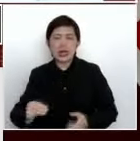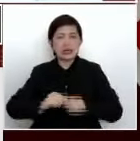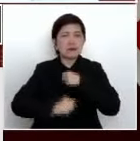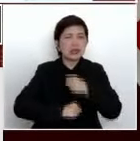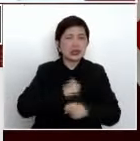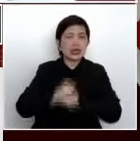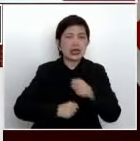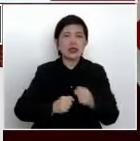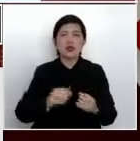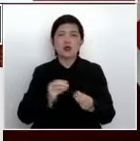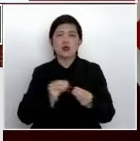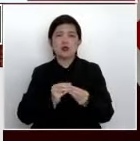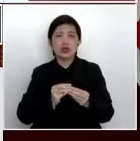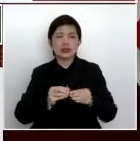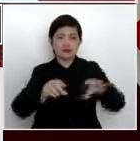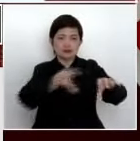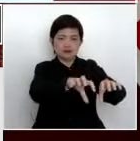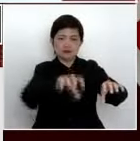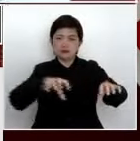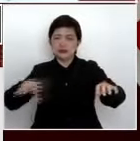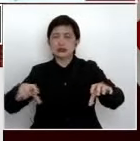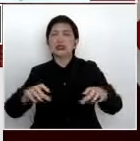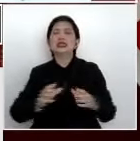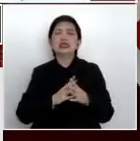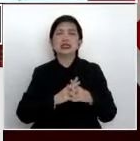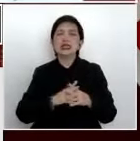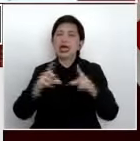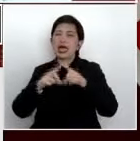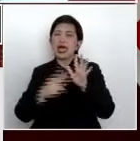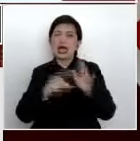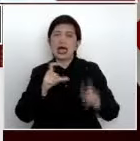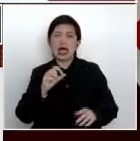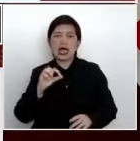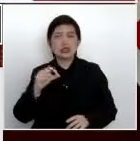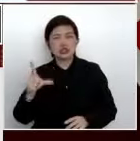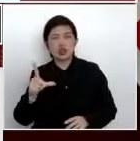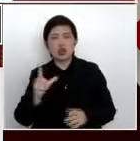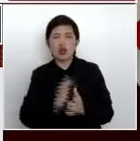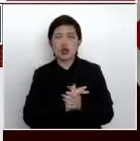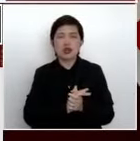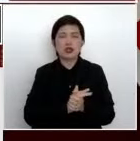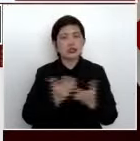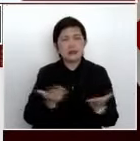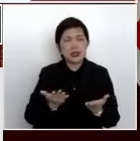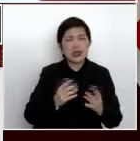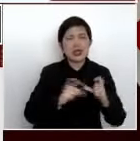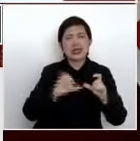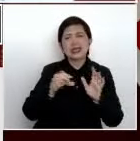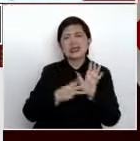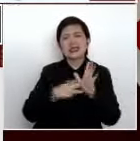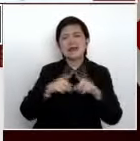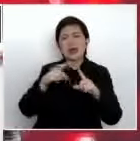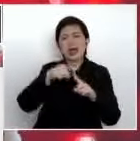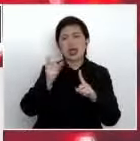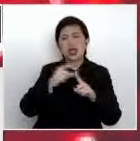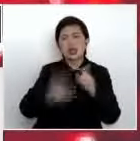tbuhan cbid-cbid di Ancol di PIK di Meruya di Kelapa Gading di TB Simatupang sehingga orang selatan tinggalnya